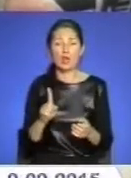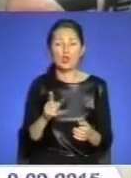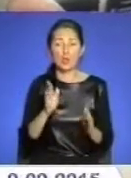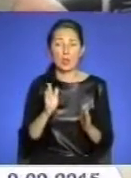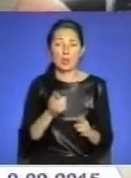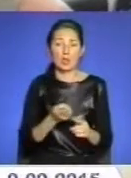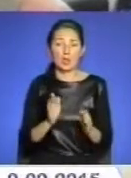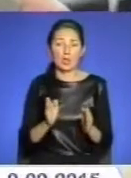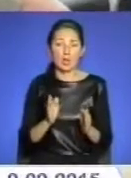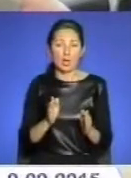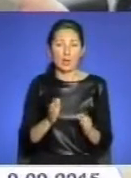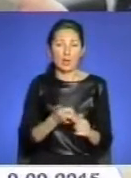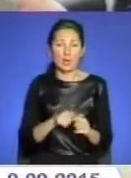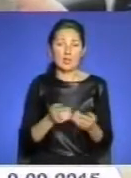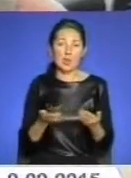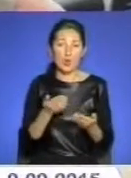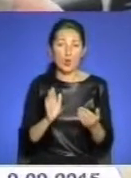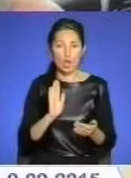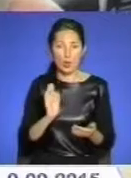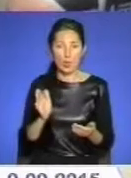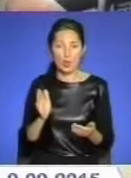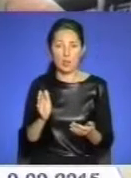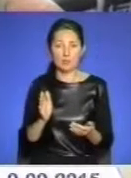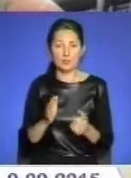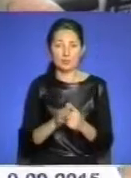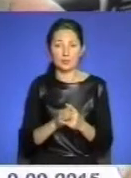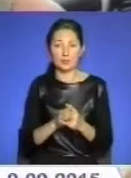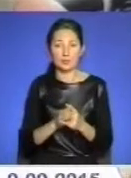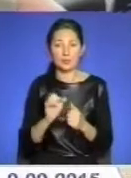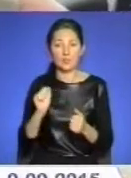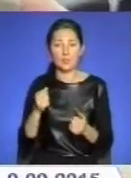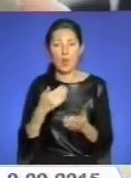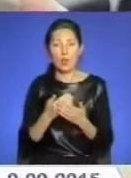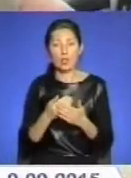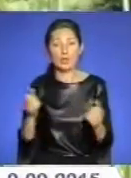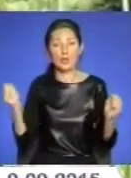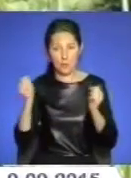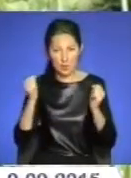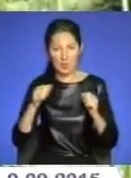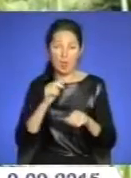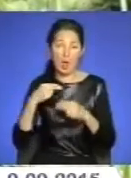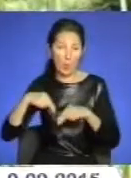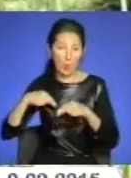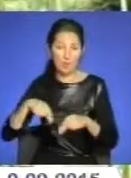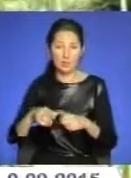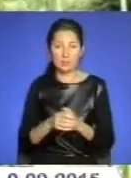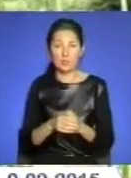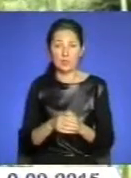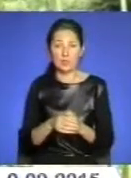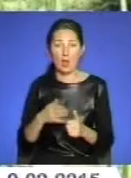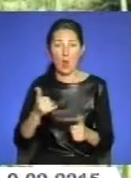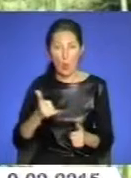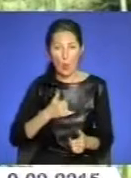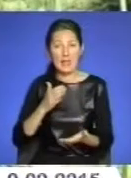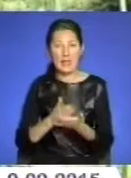це може бути, ну, а от фізична праця. В мене є бажання